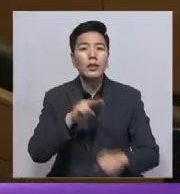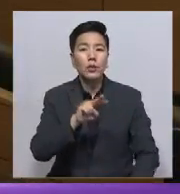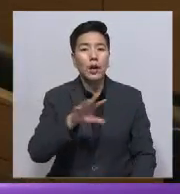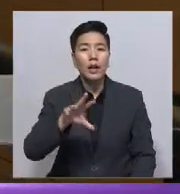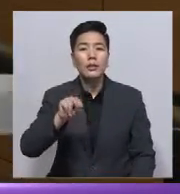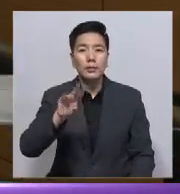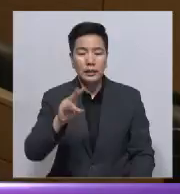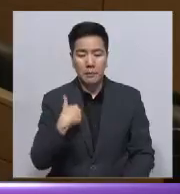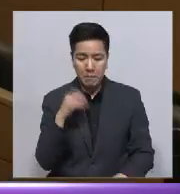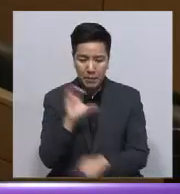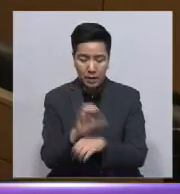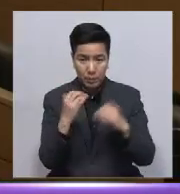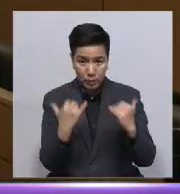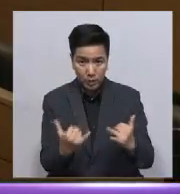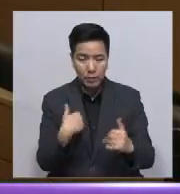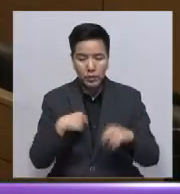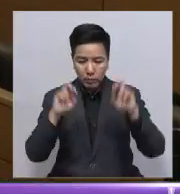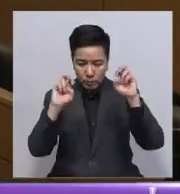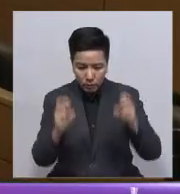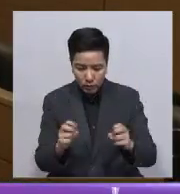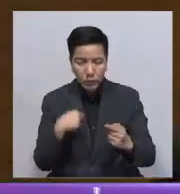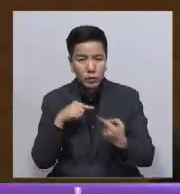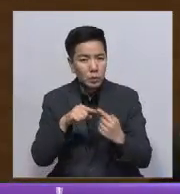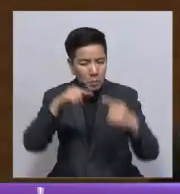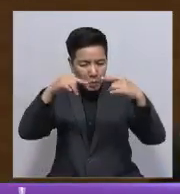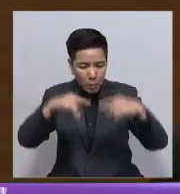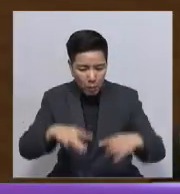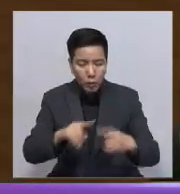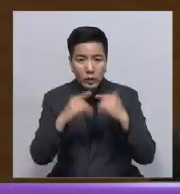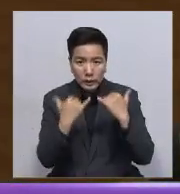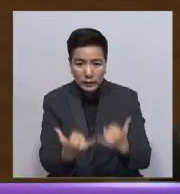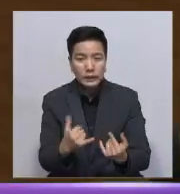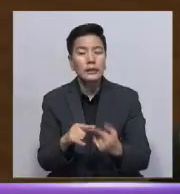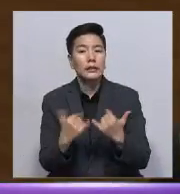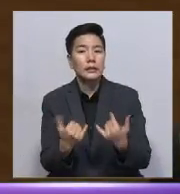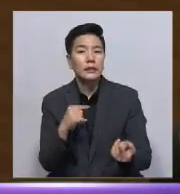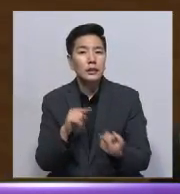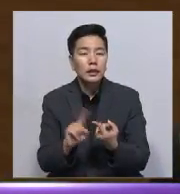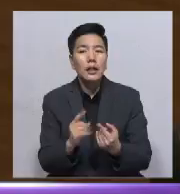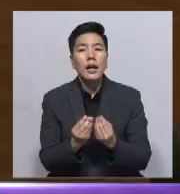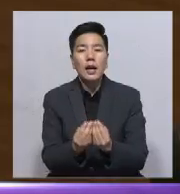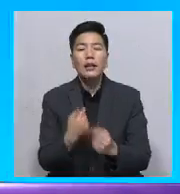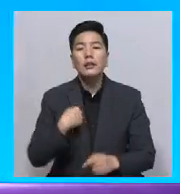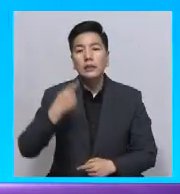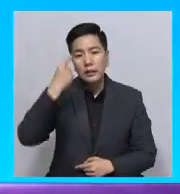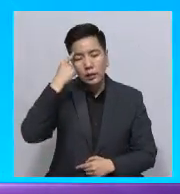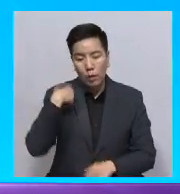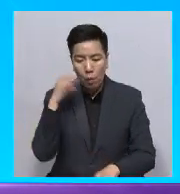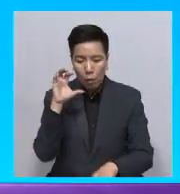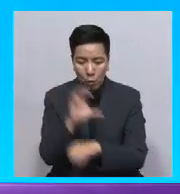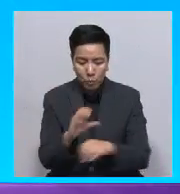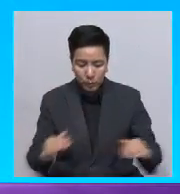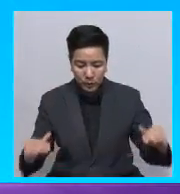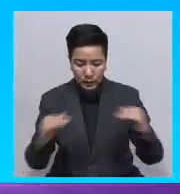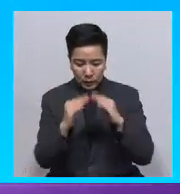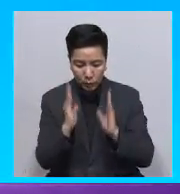ใช้บังคับในปัจจุบันนะคะมีบทบัญญัติบางประการไม่เหมาะสมกับสถานการณ์ในปัจจุบันทำให้ไม่อาจที่จะคุ้มครองสิ